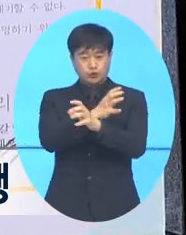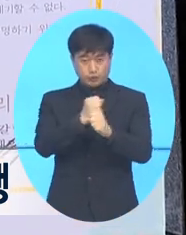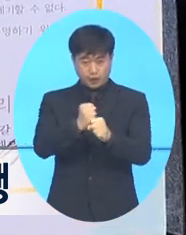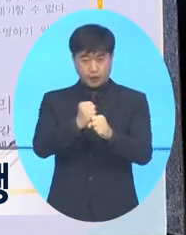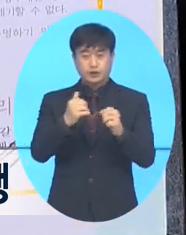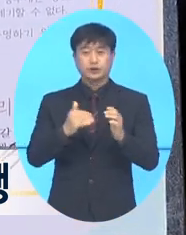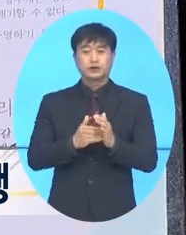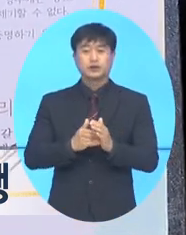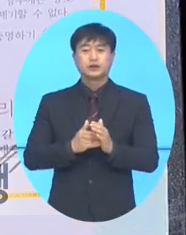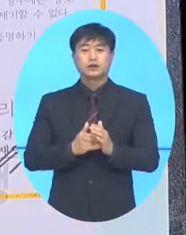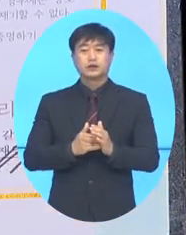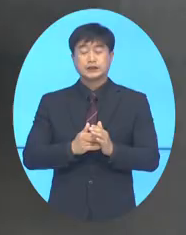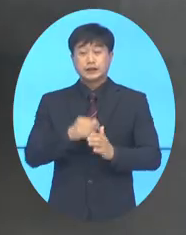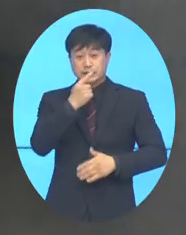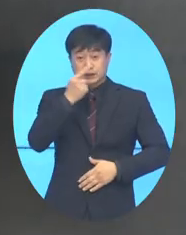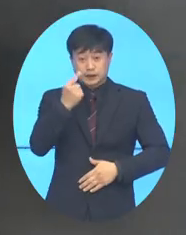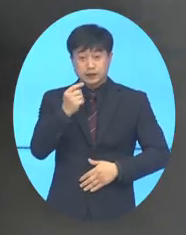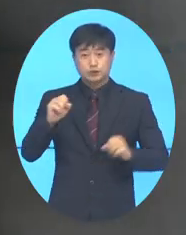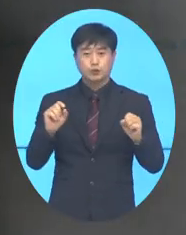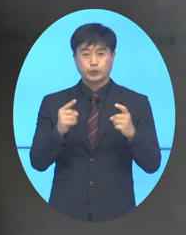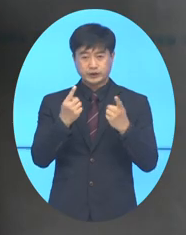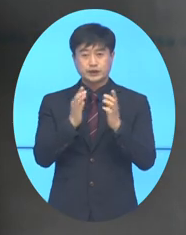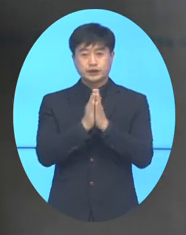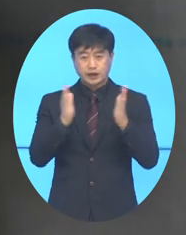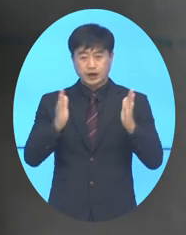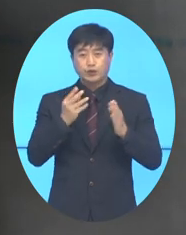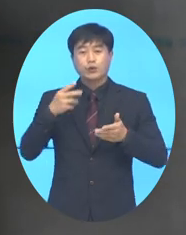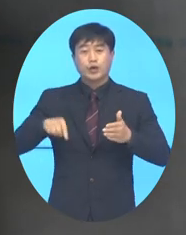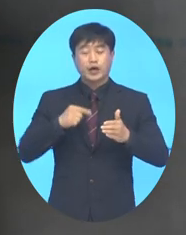협약을 맺고 현장 실증 실험을 동시에 진행해